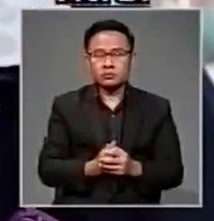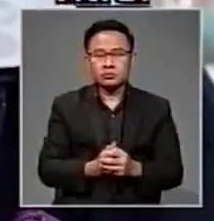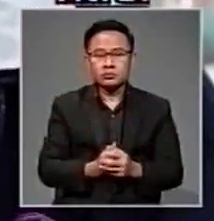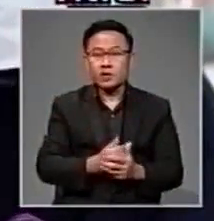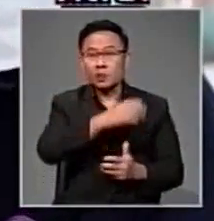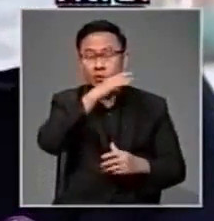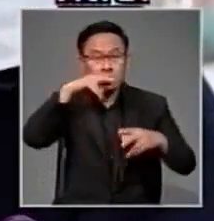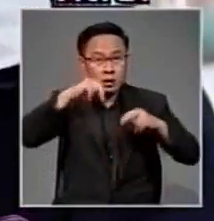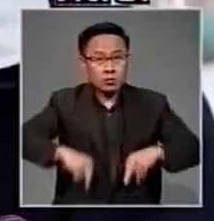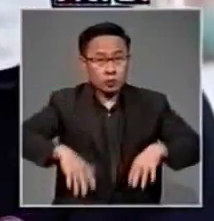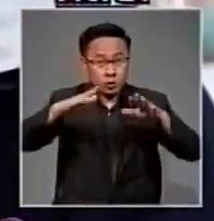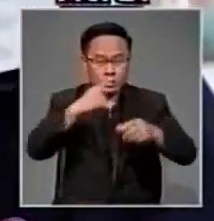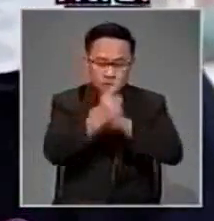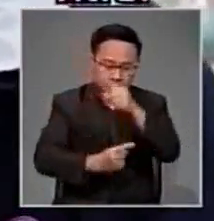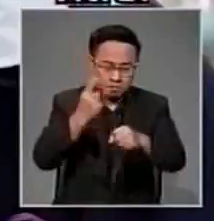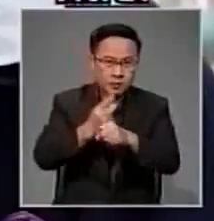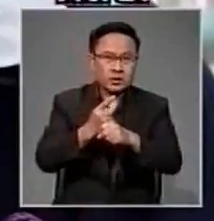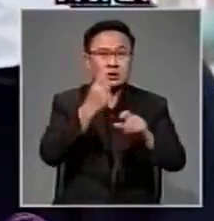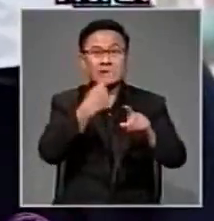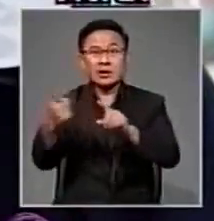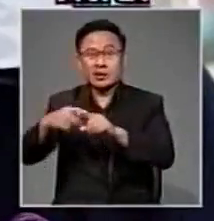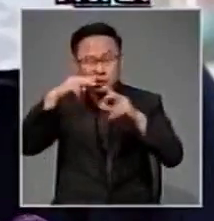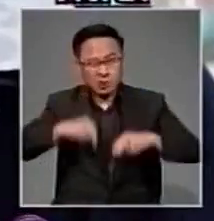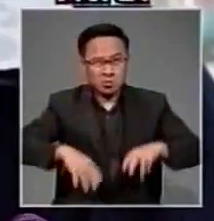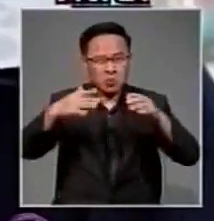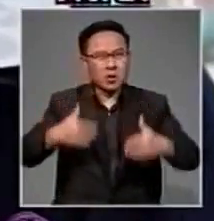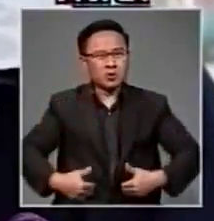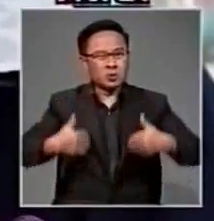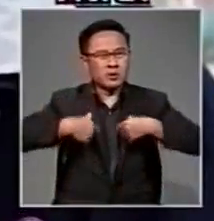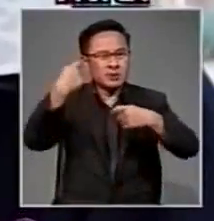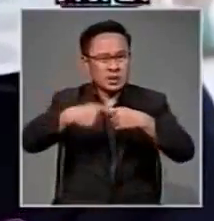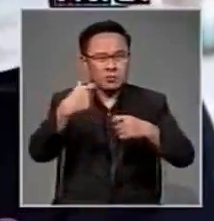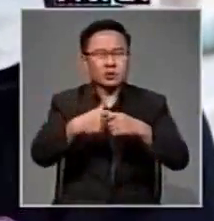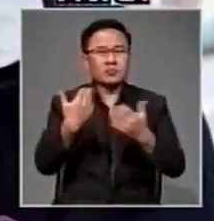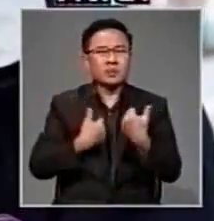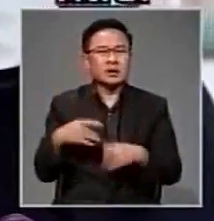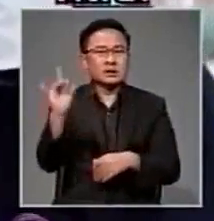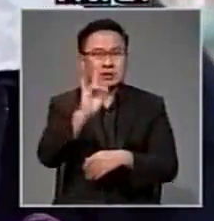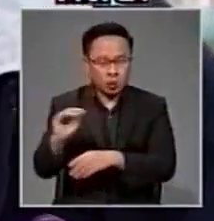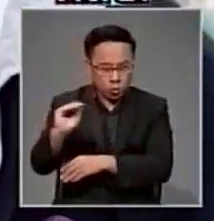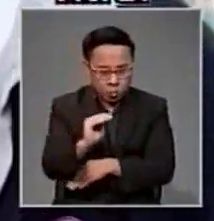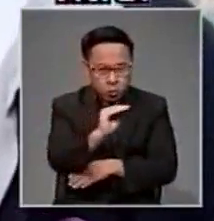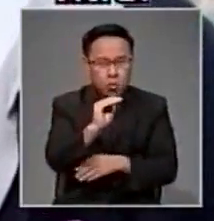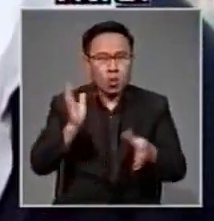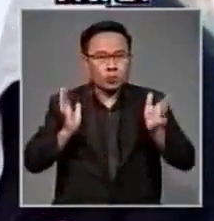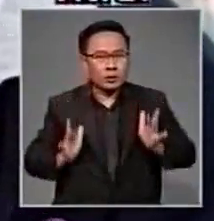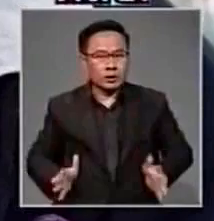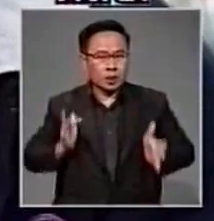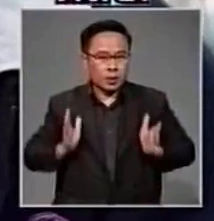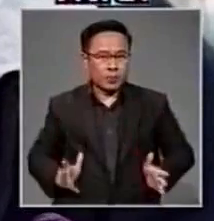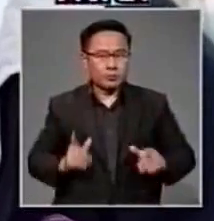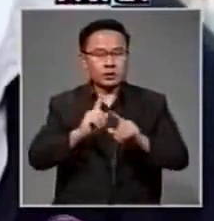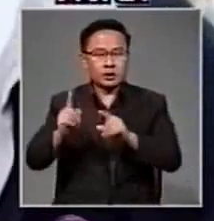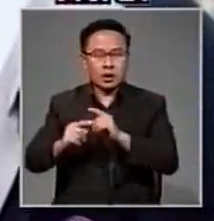ต่างๆรวมทั้งถ้าเกิดกรณีน้ำท่วมขึ้นมานะครับแต่ละปีเนี่ยน้ำขึ้นมาเนี่ยพี่น้องอยู่ลำบากมากเพราะจะมี